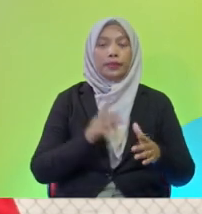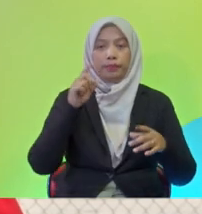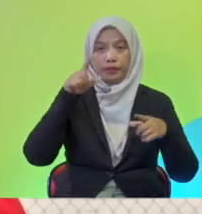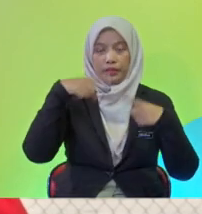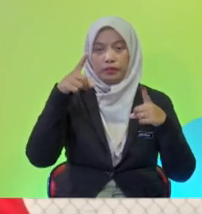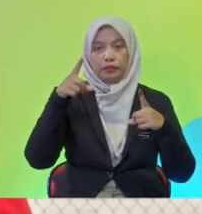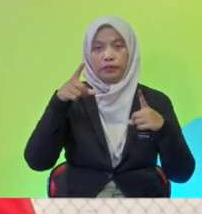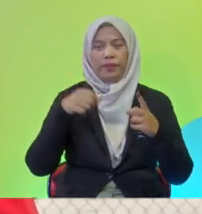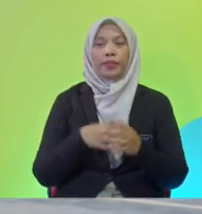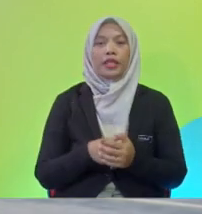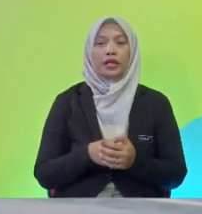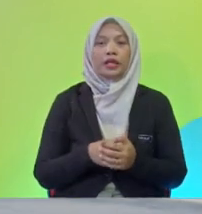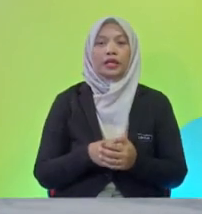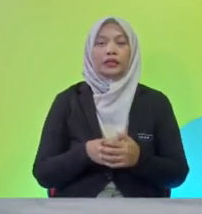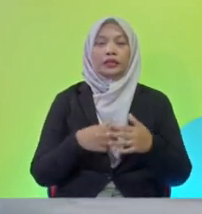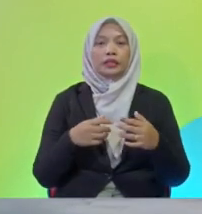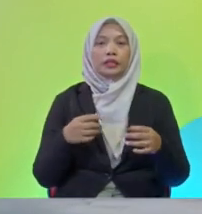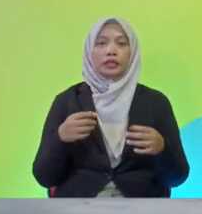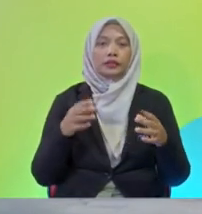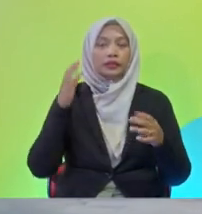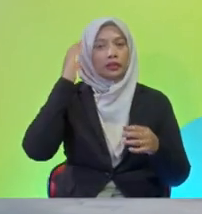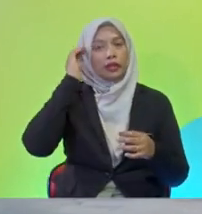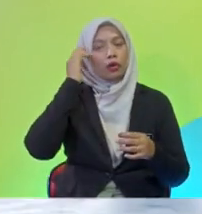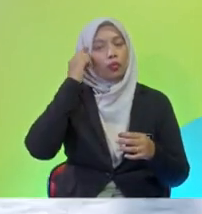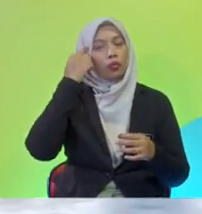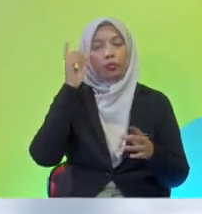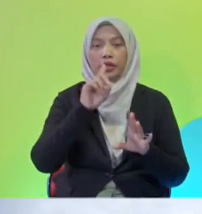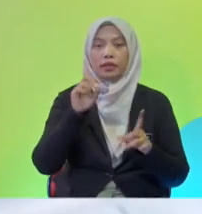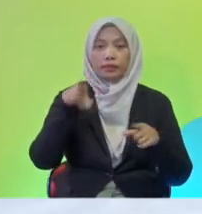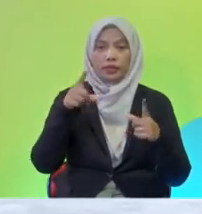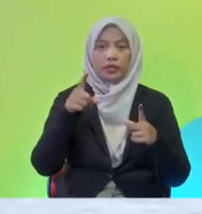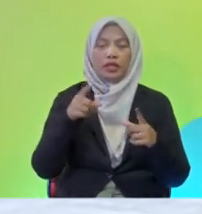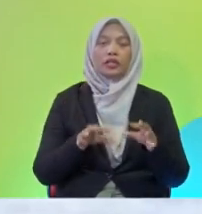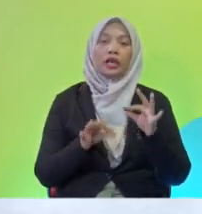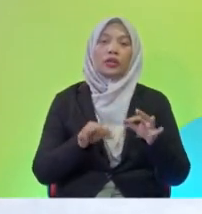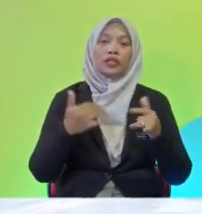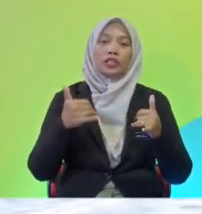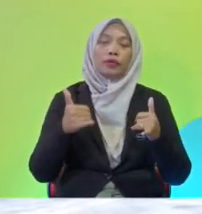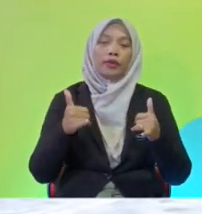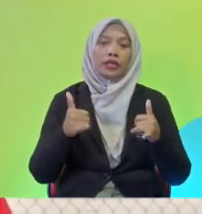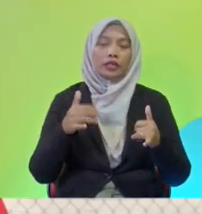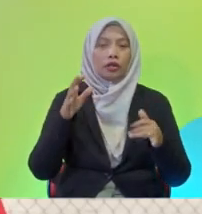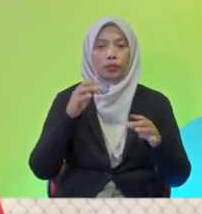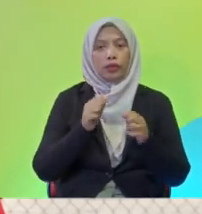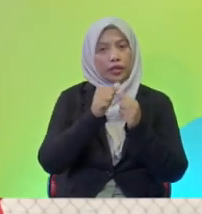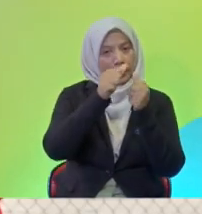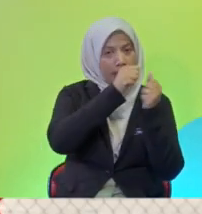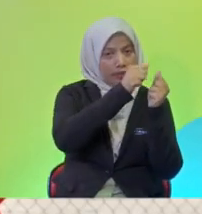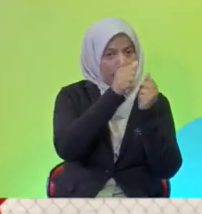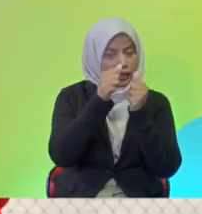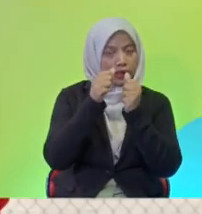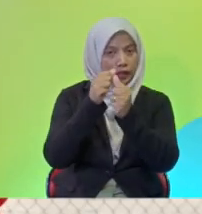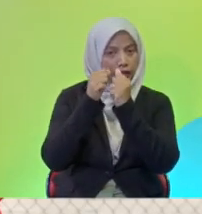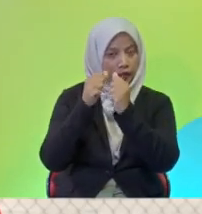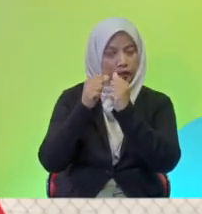pergi tu orang kata tidak boleh dijangka. Betul. Jadi kita ni kalau kita bermain, kalau boleh kita elakkan di bahagian